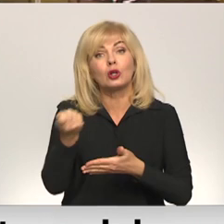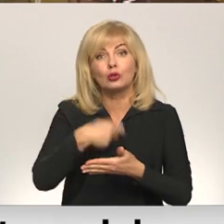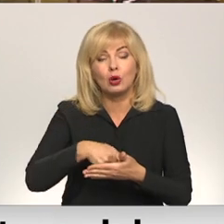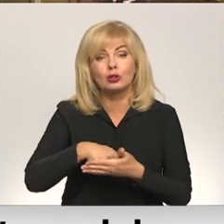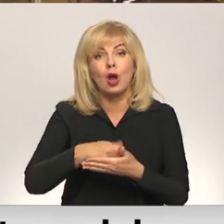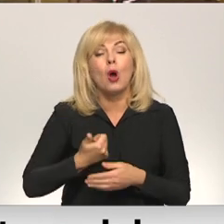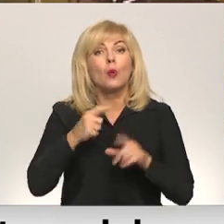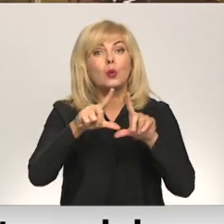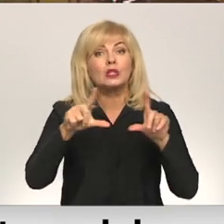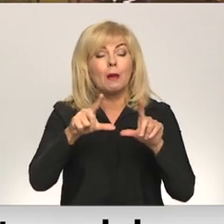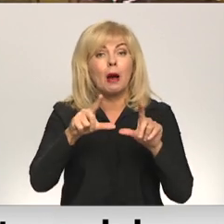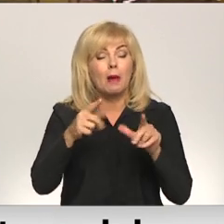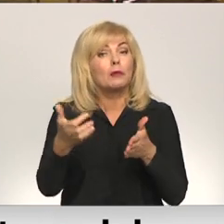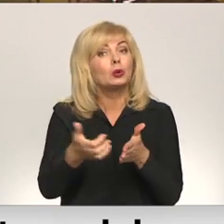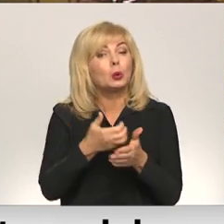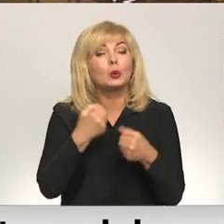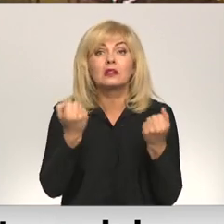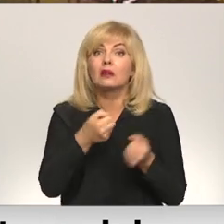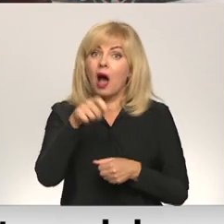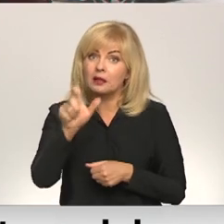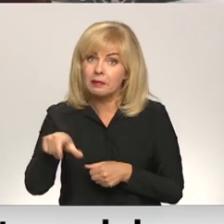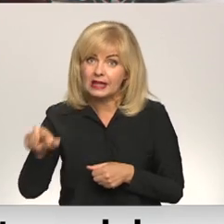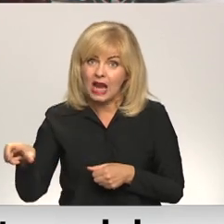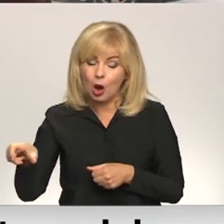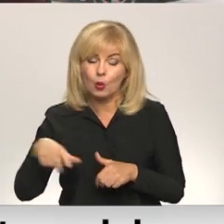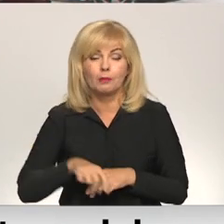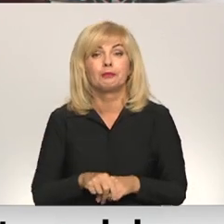Uzņēmumam trūkst darbinieku. Turpina Anda Boša.